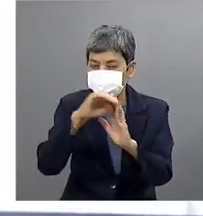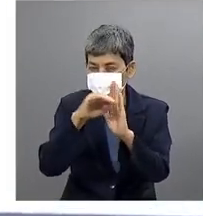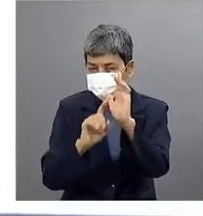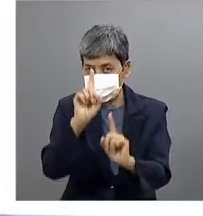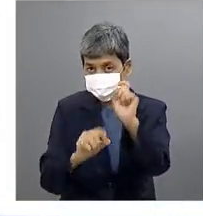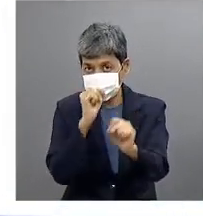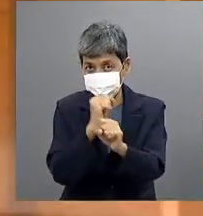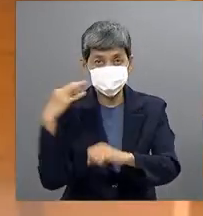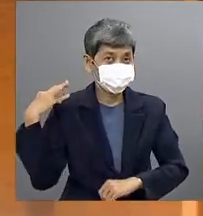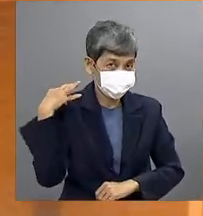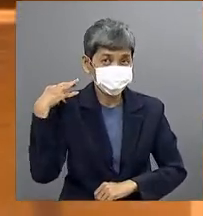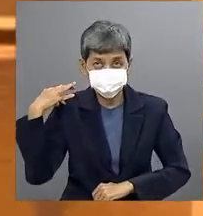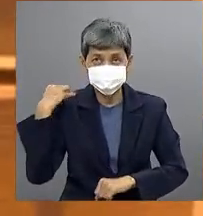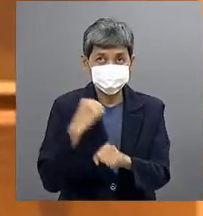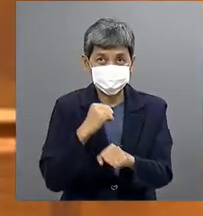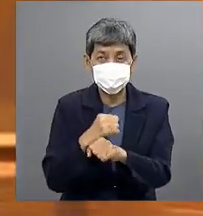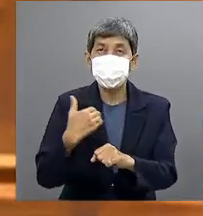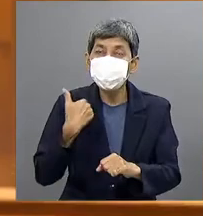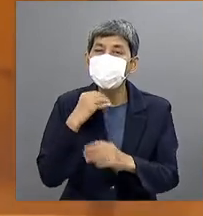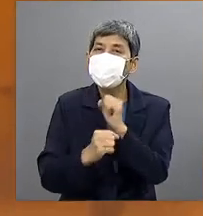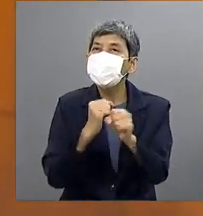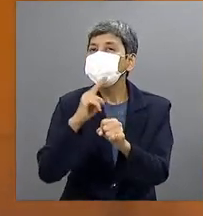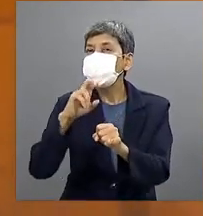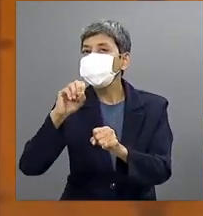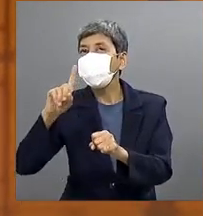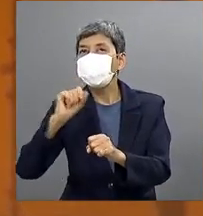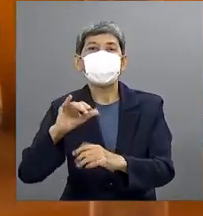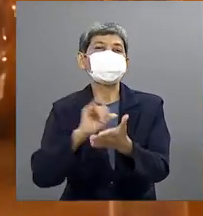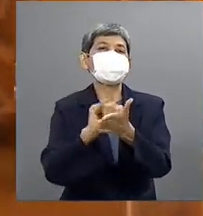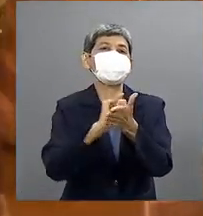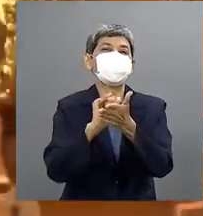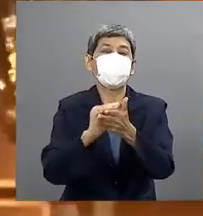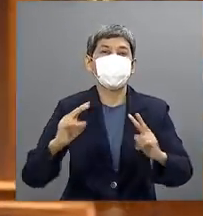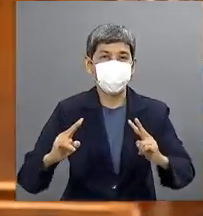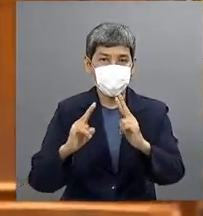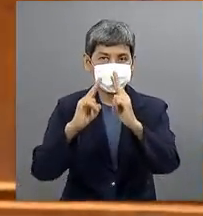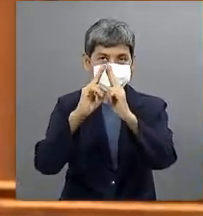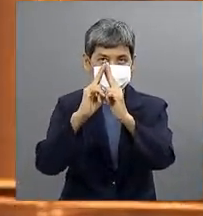โชว์เพลชั่นfor Winter 2021ในนิวยอร์กปารีสและลอนดอน